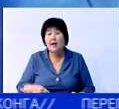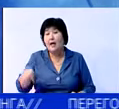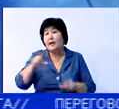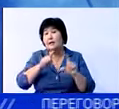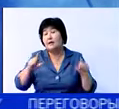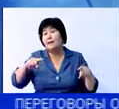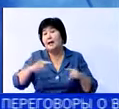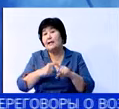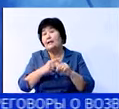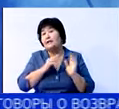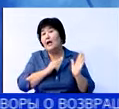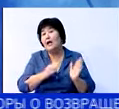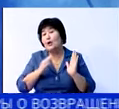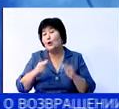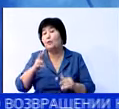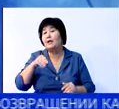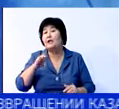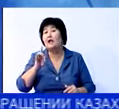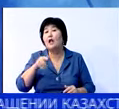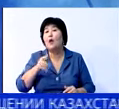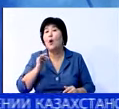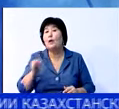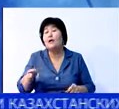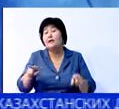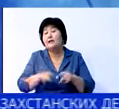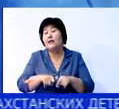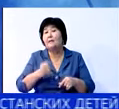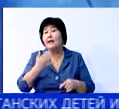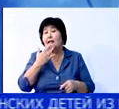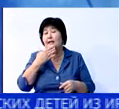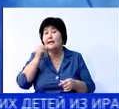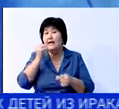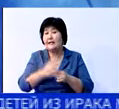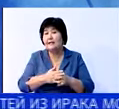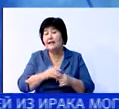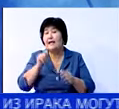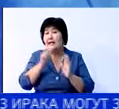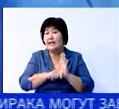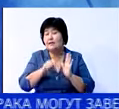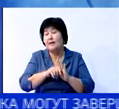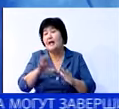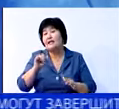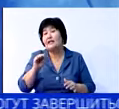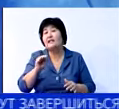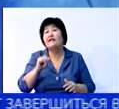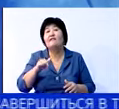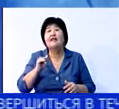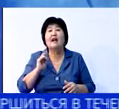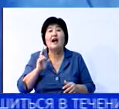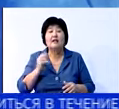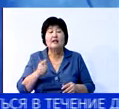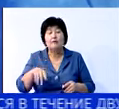Департамент технического регулирования и метрологии совместно с филиалом Национального центра экспертизы и сертификации,